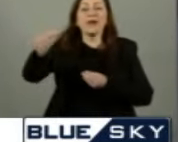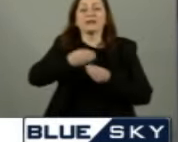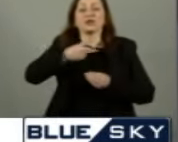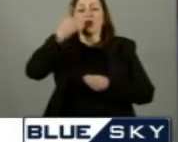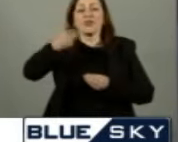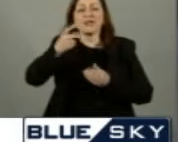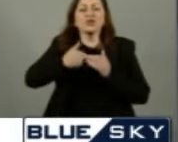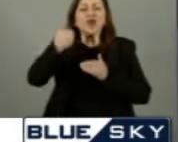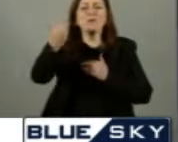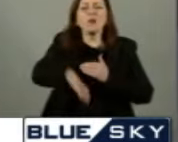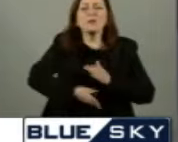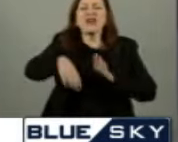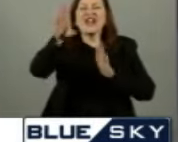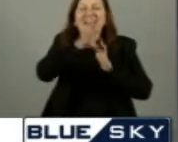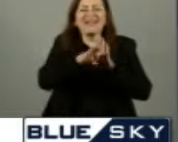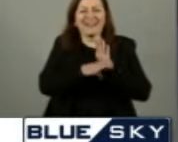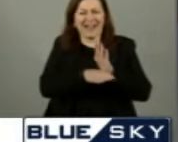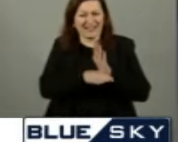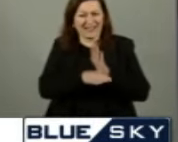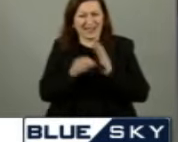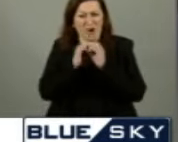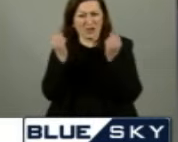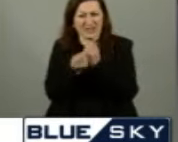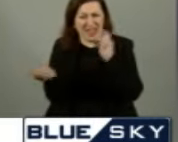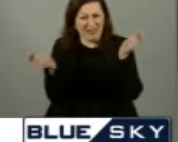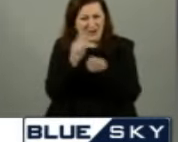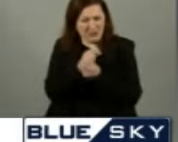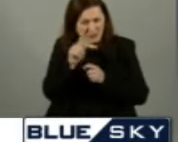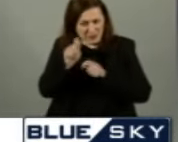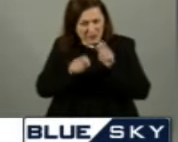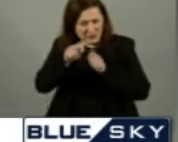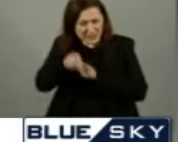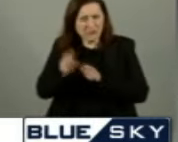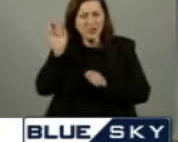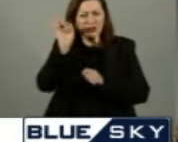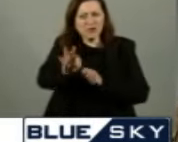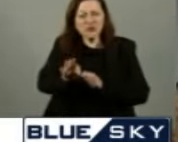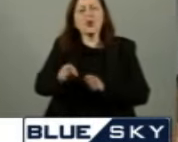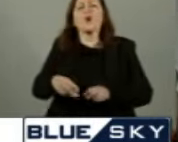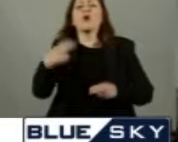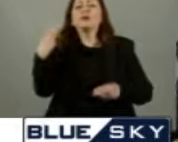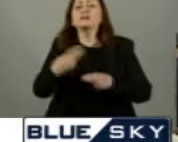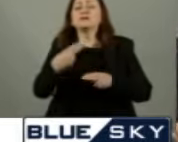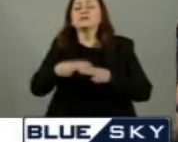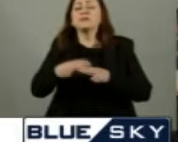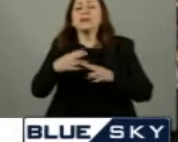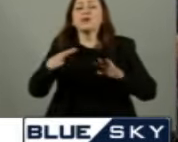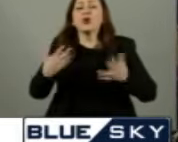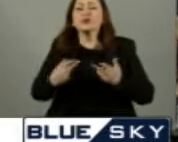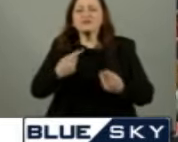επερχόμενο καταστατικό μας συνέδριο, για να δώσουμε αξία στην αμφίδρομη διαβούλευση,